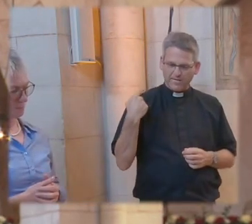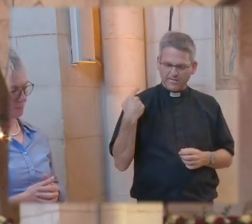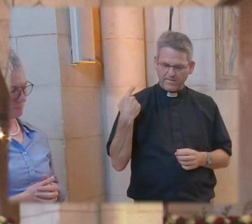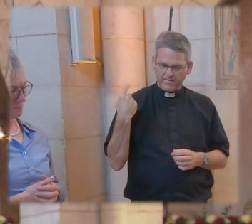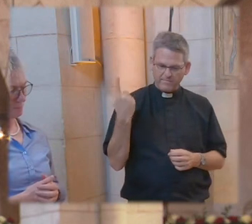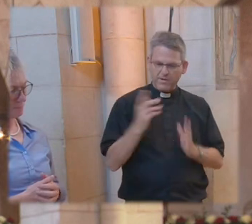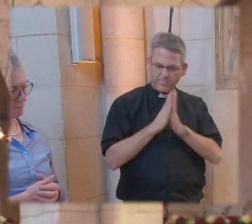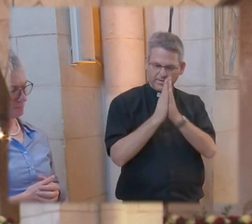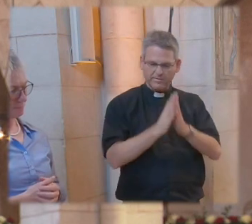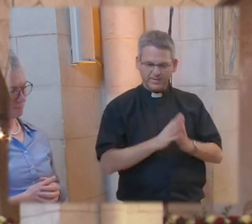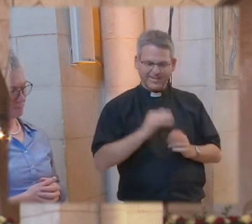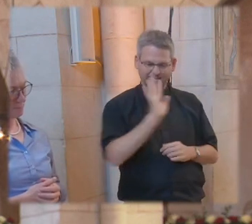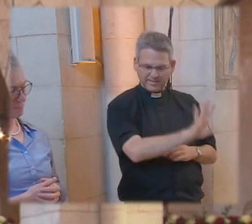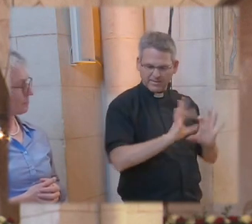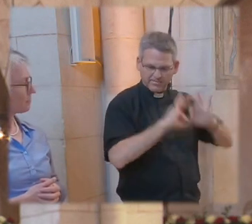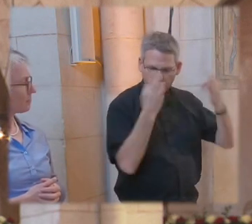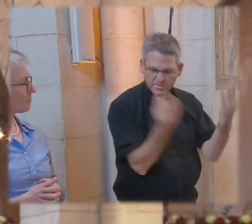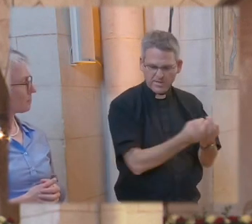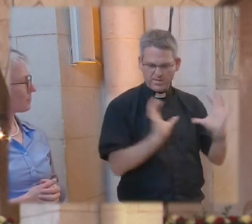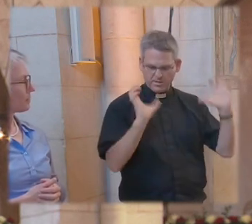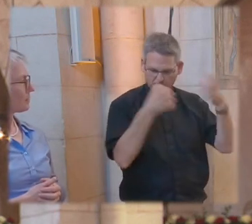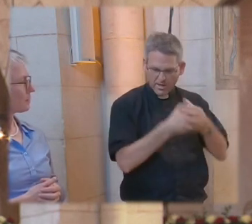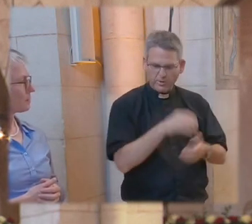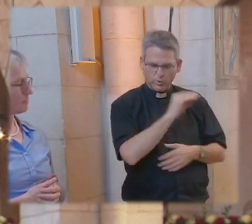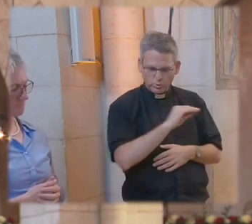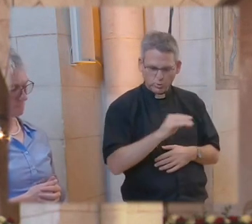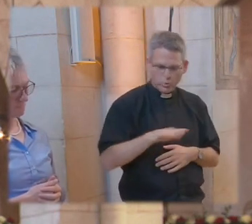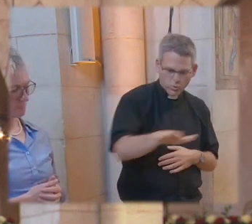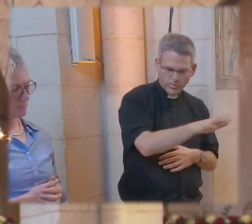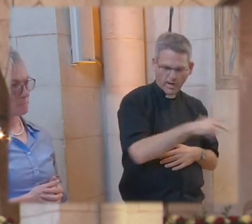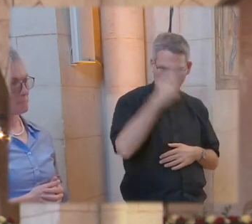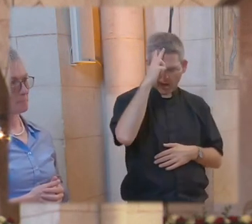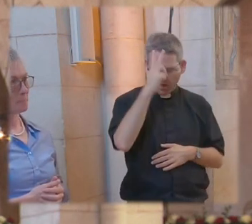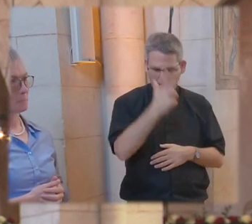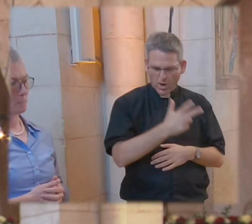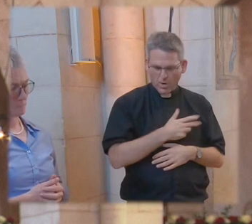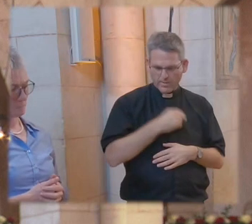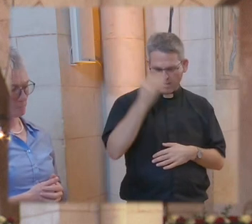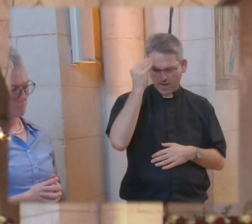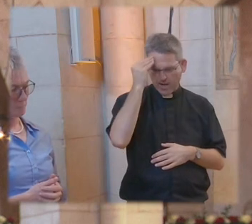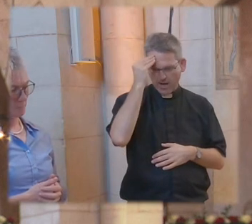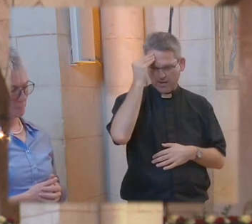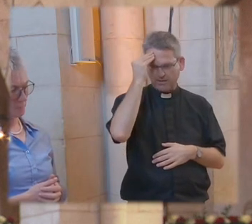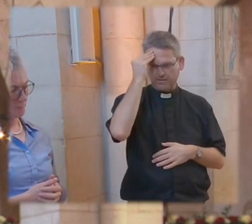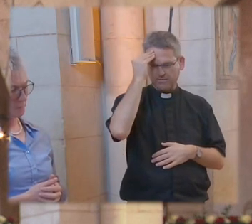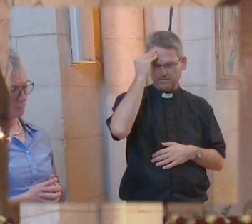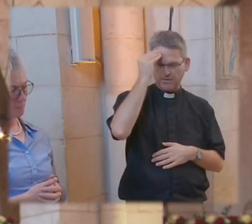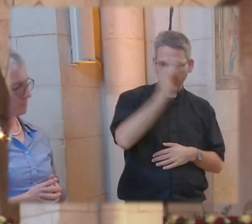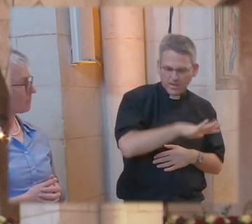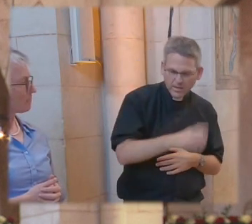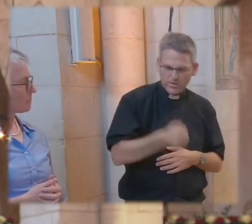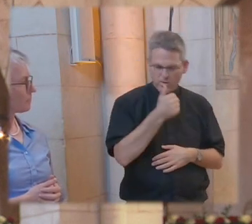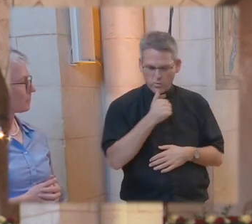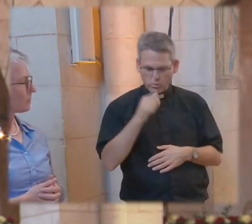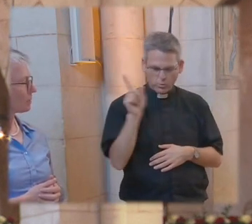Familie, seiner Heimatgemeinde und in der Schule in Fallenda in den Glauben der